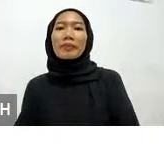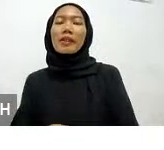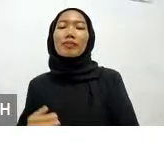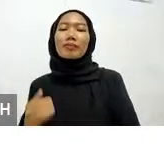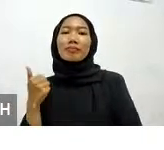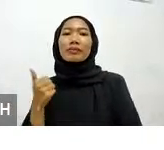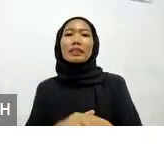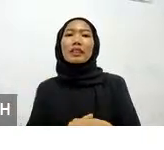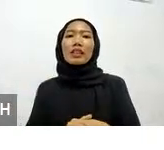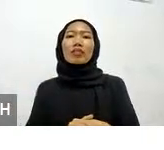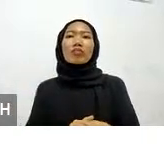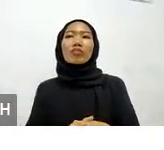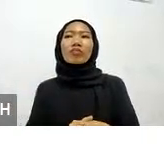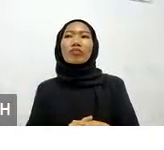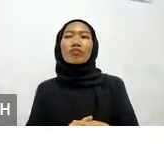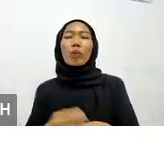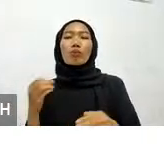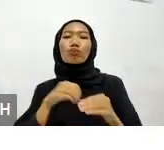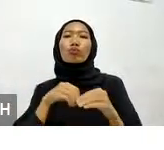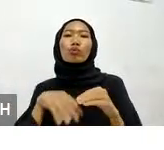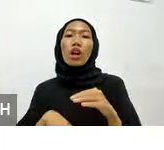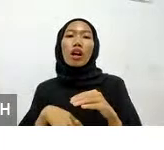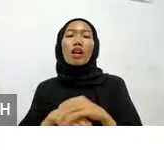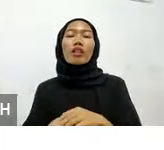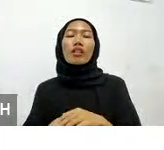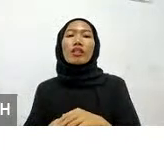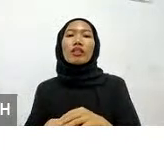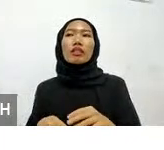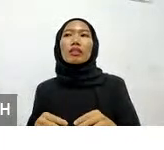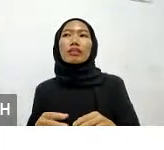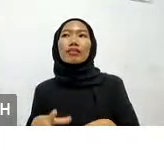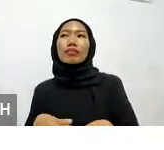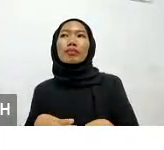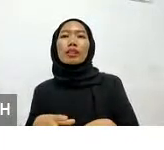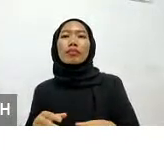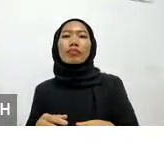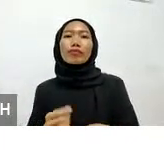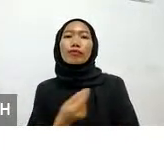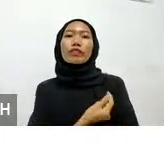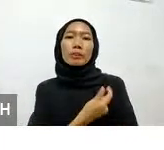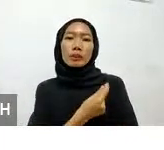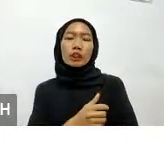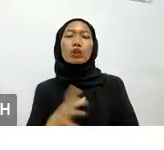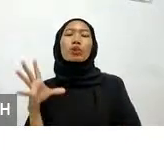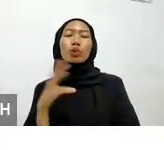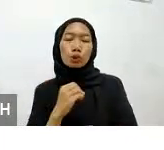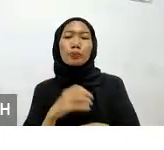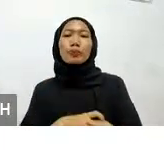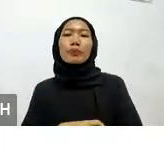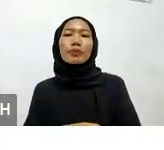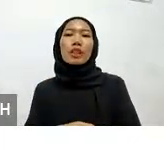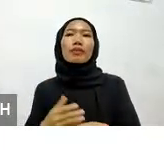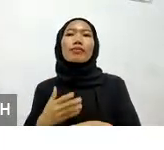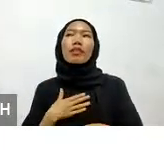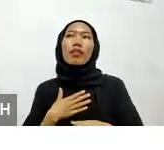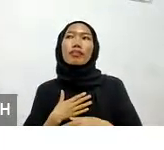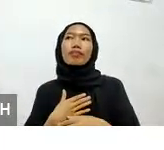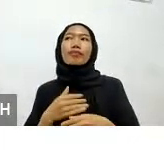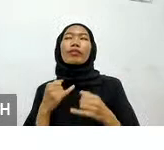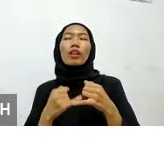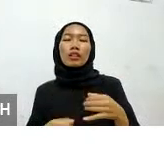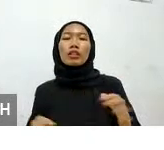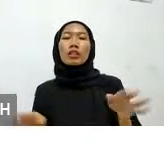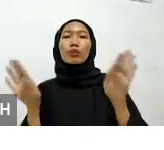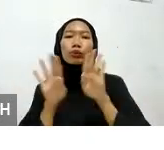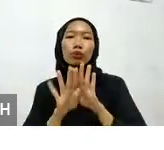dan affordable. Saya kira itu dari saya, Uda Antoni dan Ibu semua. Semoga hal ini bisa bermanfaat